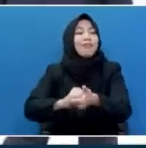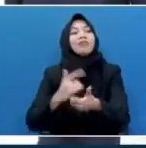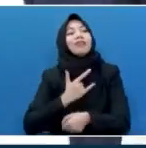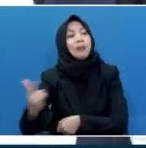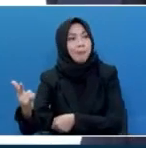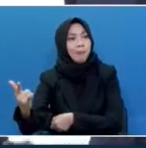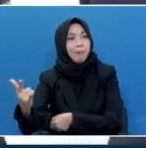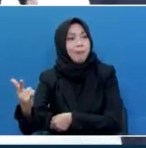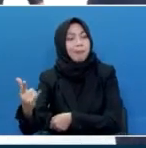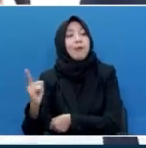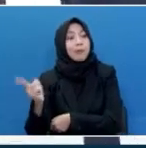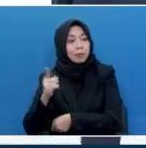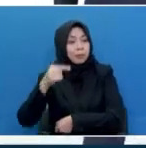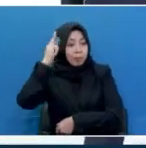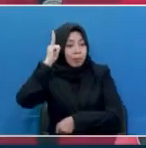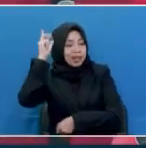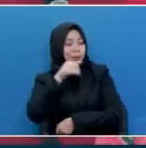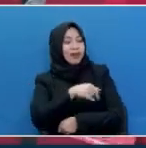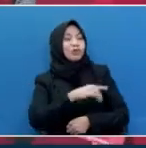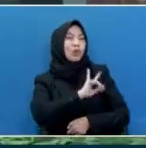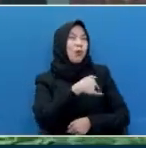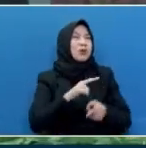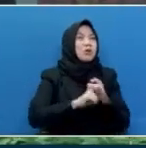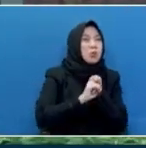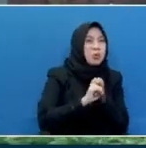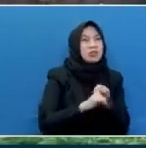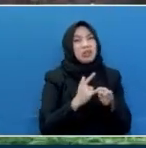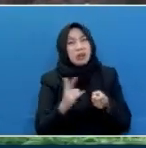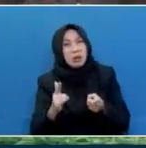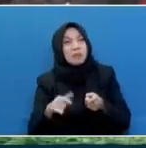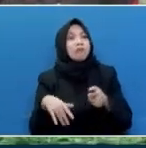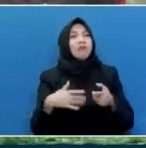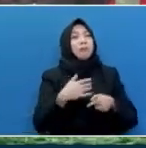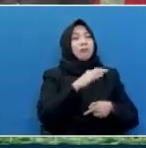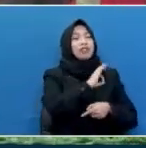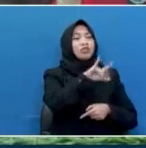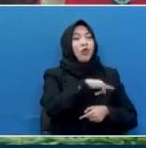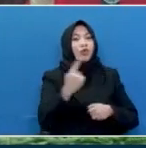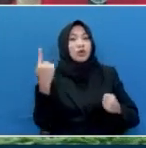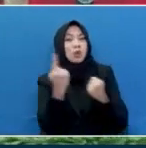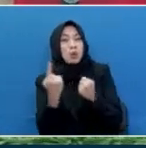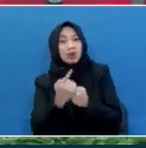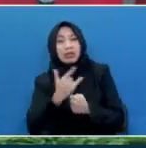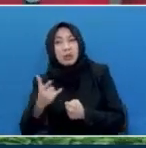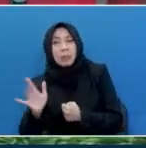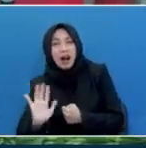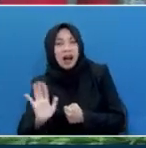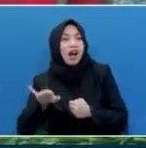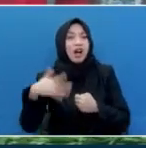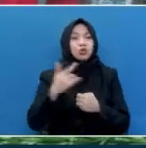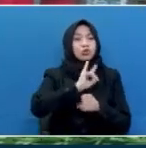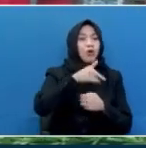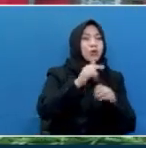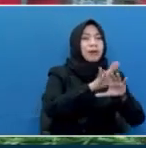sudah tidak ambil pusing lagi dalam hubungan Apakah kemudian Pak Joko widondo Presiden memberikan support atau tidak dalam